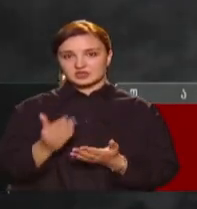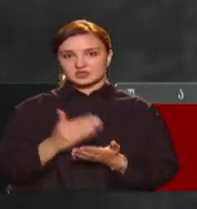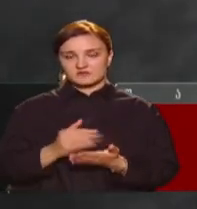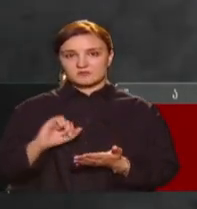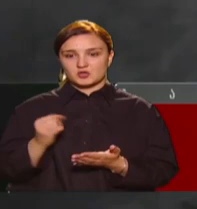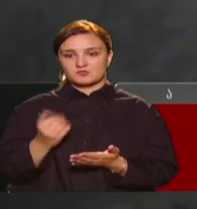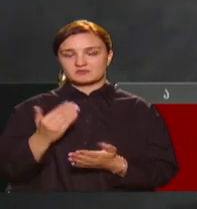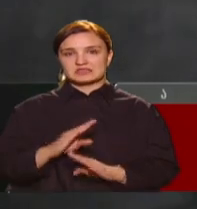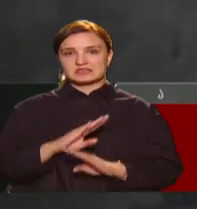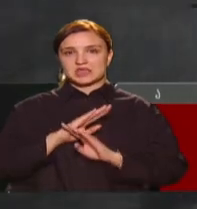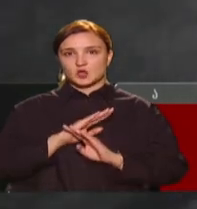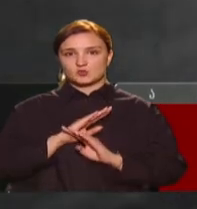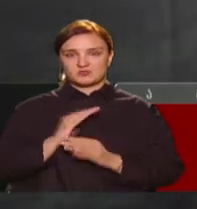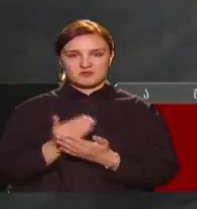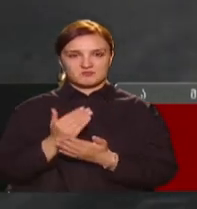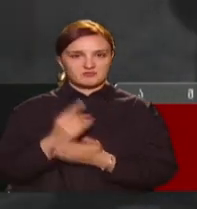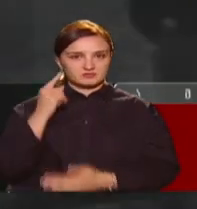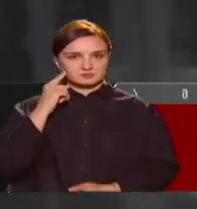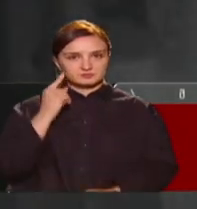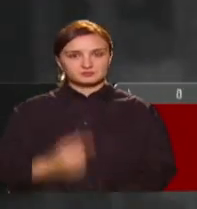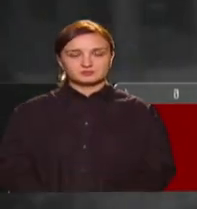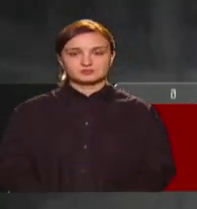მეგობრებმა მისი დაღუპვის ცნობა მიიღეს.